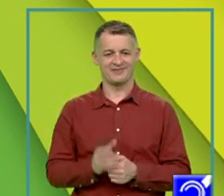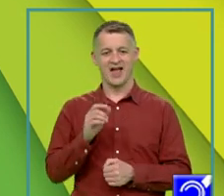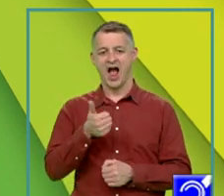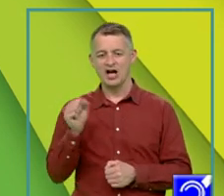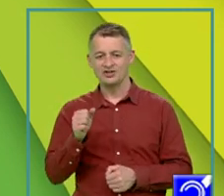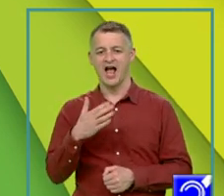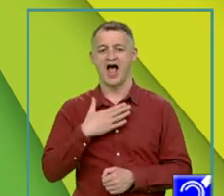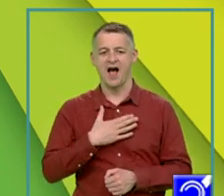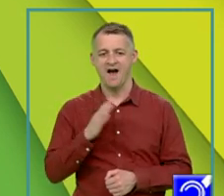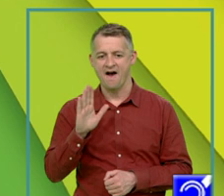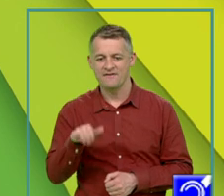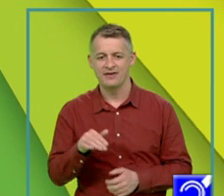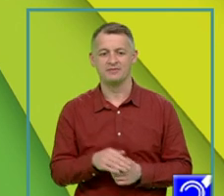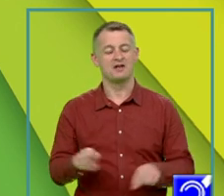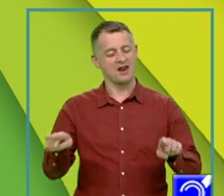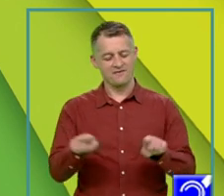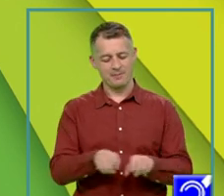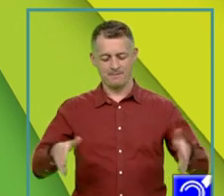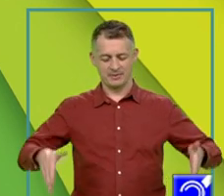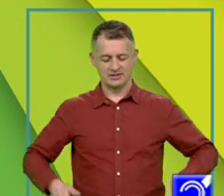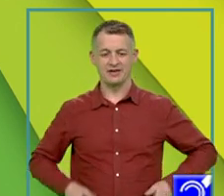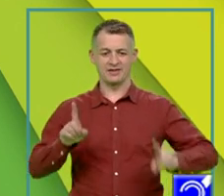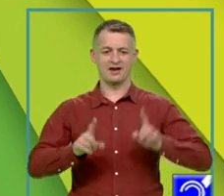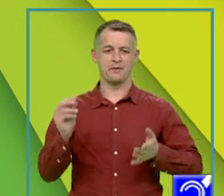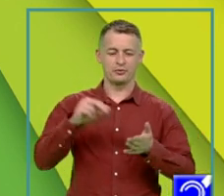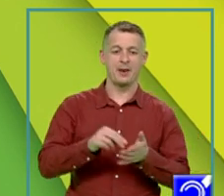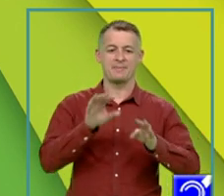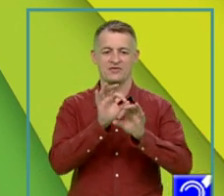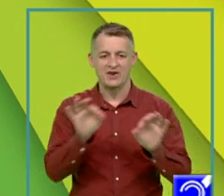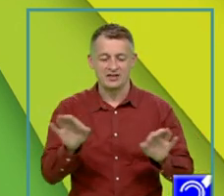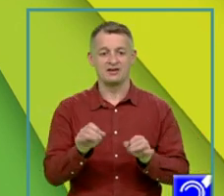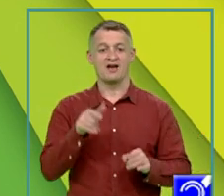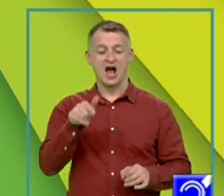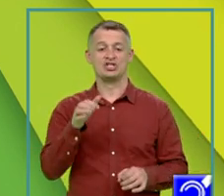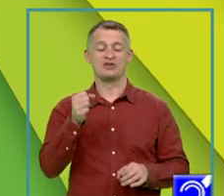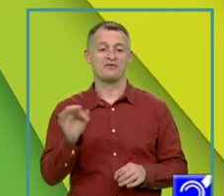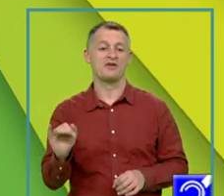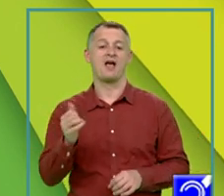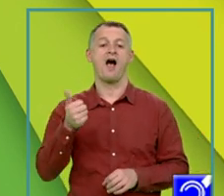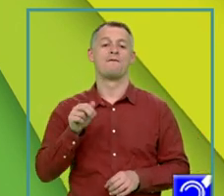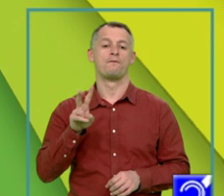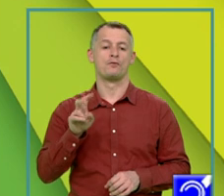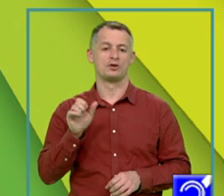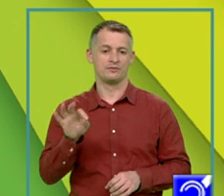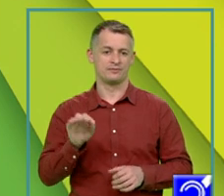avea este tot prezent dacă îl punem la perfect aș fi avut